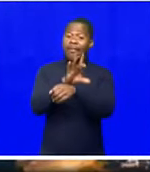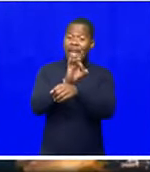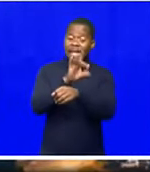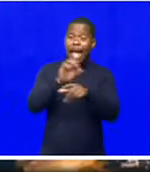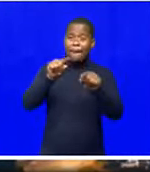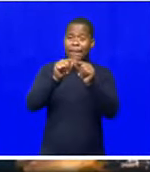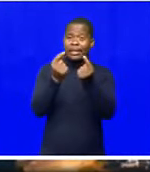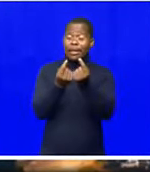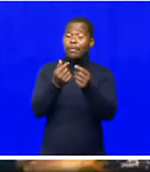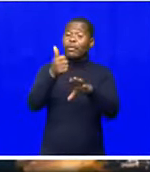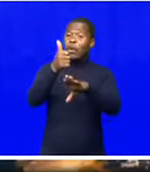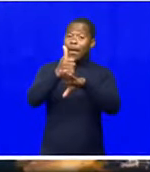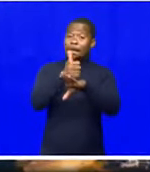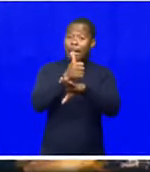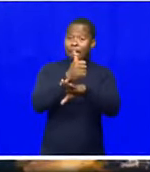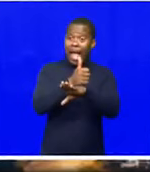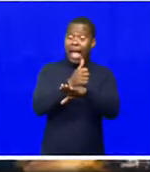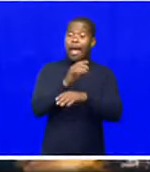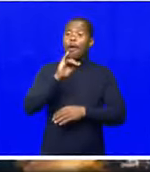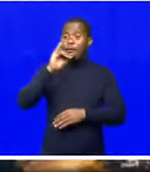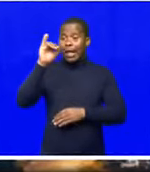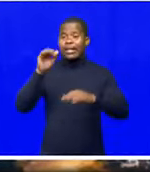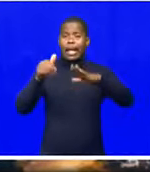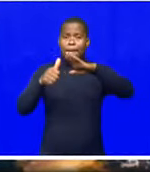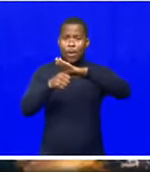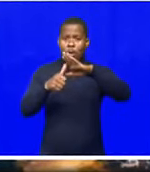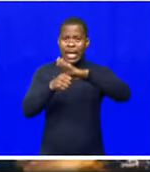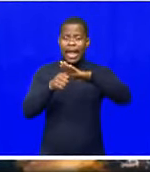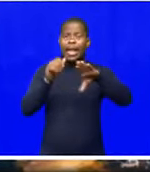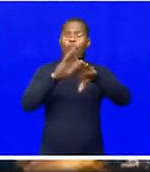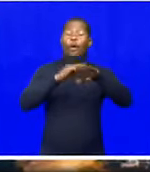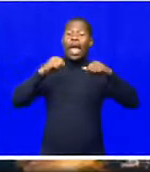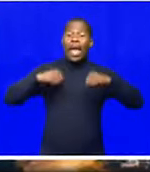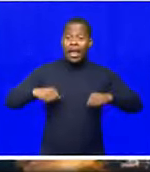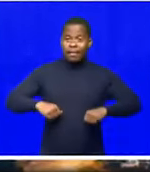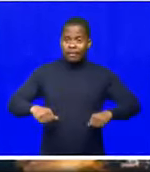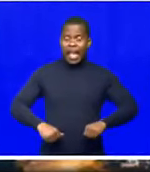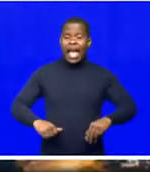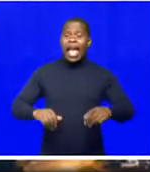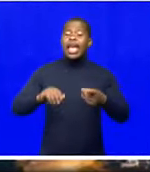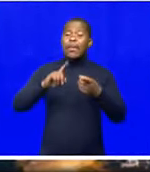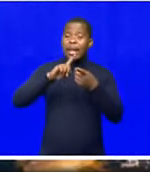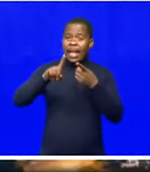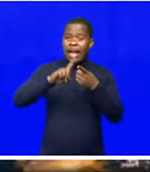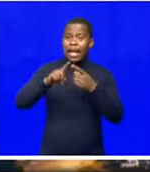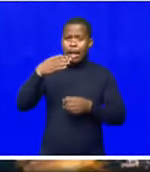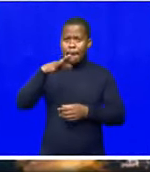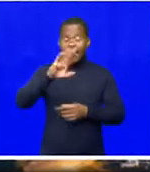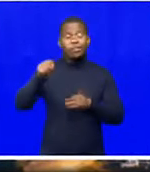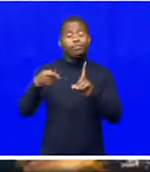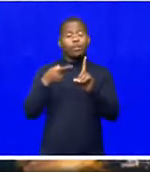embili inhlala kahle ebadlali ngetulu kweyabo. Bulunga bekakhuluma emhlanganweni wemalunga yenhlangano